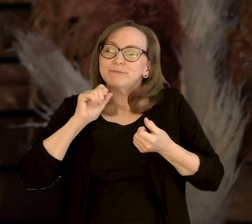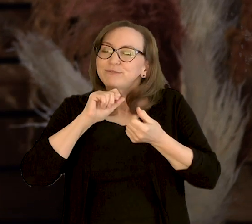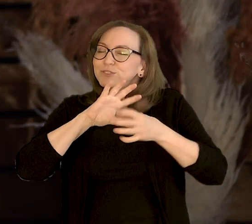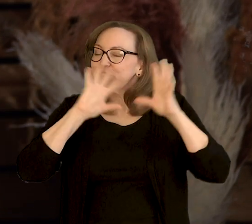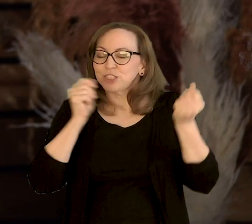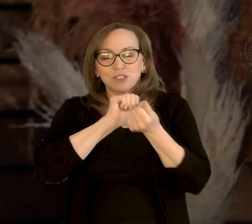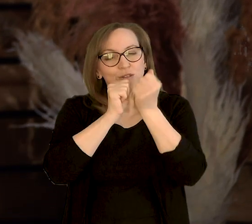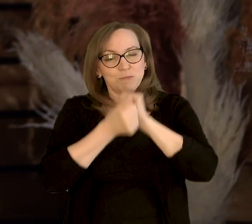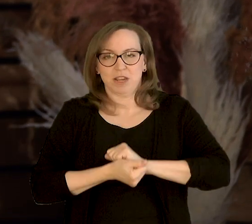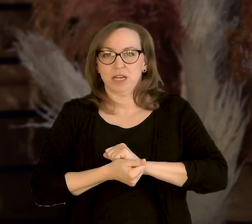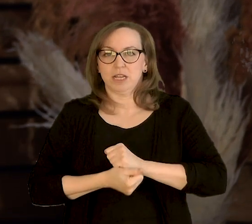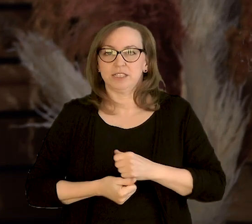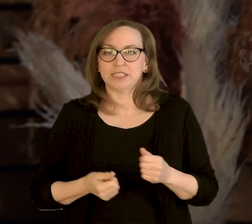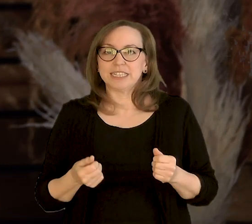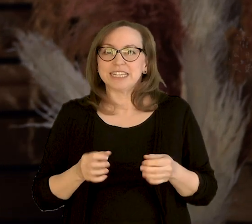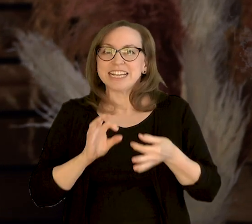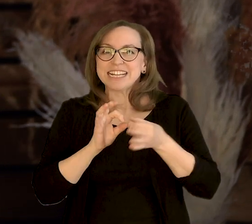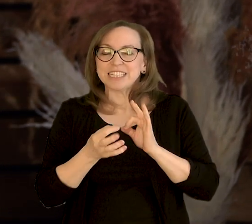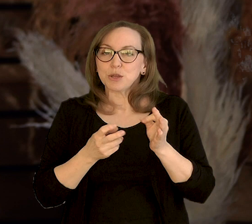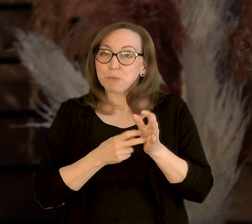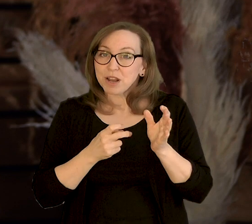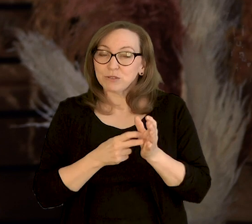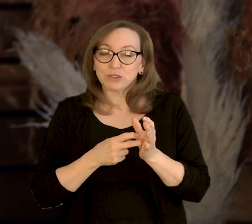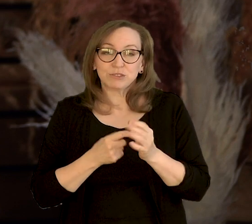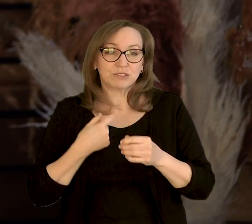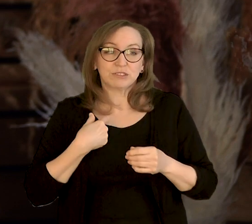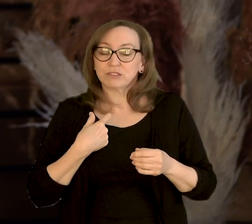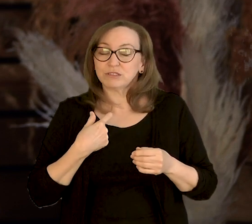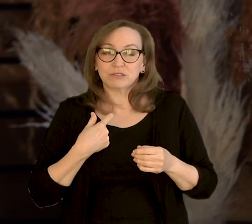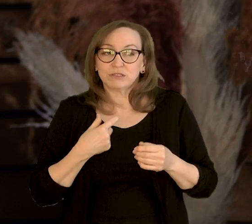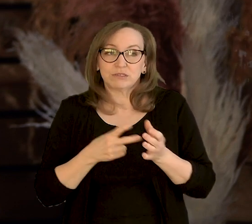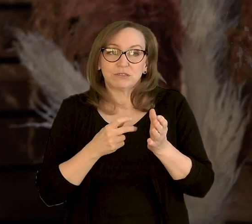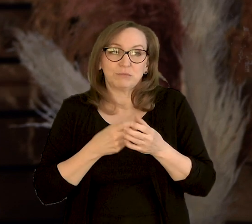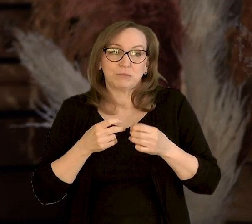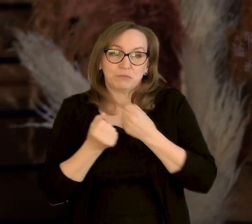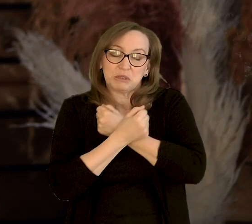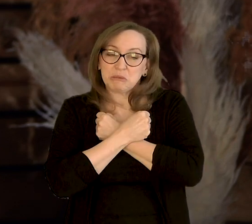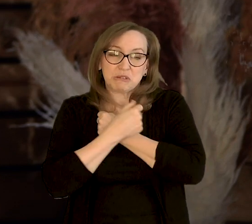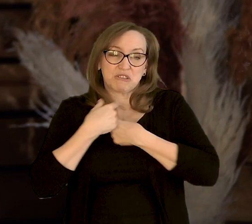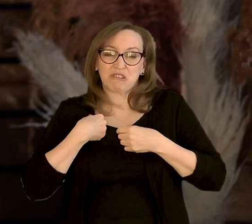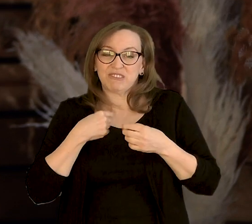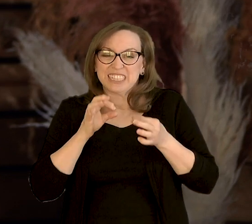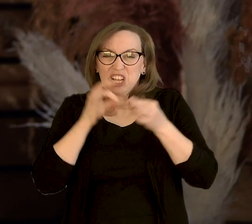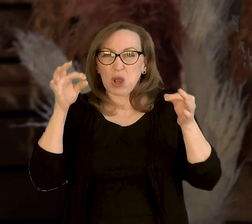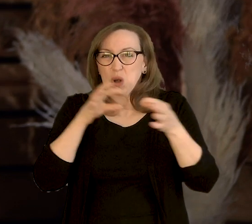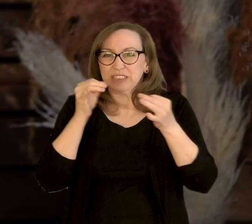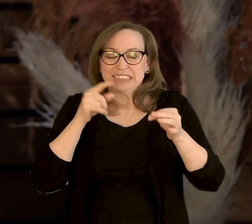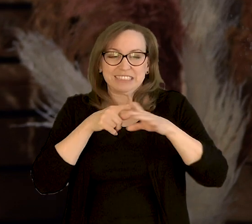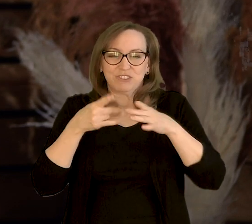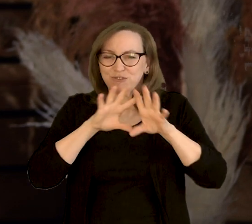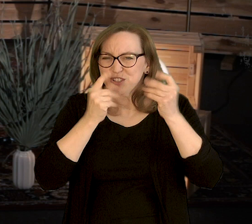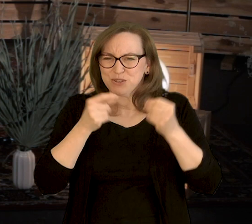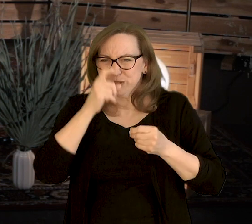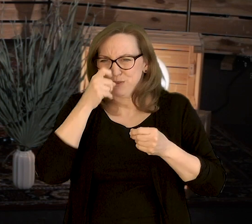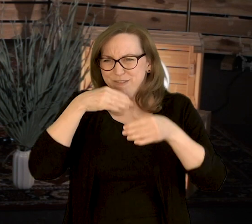Gdy zaczyna jej brakować, zaczynają z nas wychodzić kolce, bo ona zakrywa wszystko to, co jest złe w